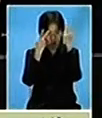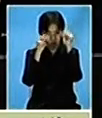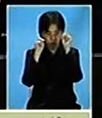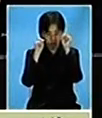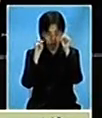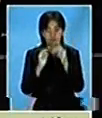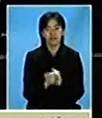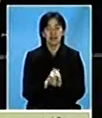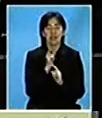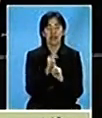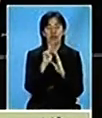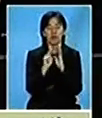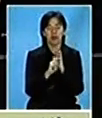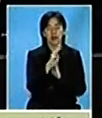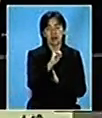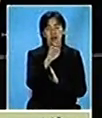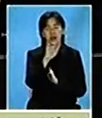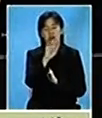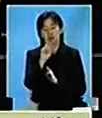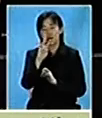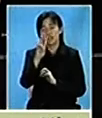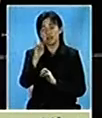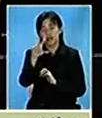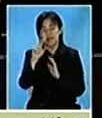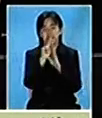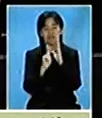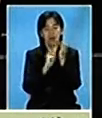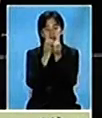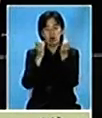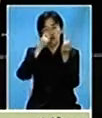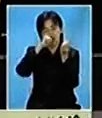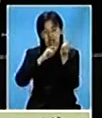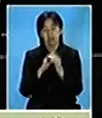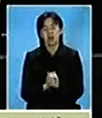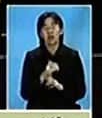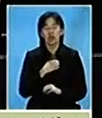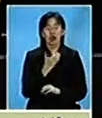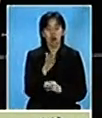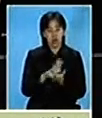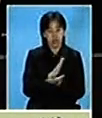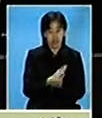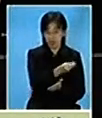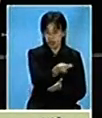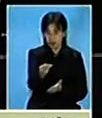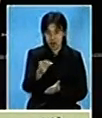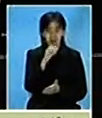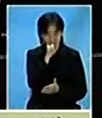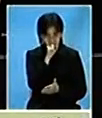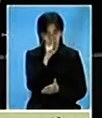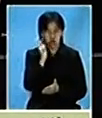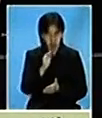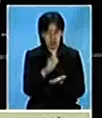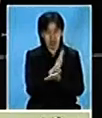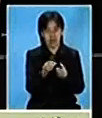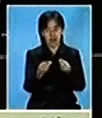ำแหน่งตามมาตรา273ของรัฐธรรมนูญแห่งราชอาณาจักรไทยและขอให้ท่านสมาชิกได้นำมาส่งคืนที่ห้องประชุมกรรมการหมาย